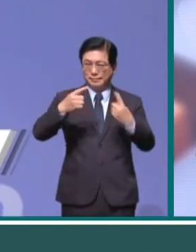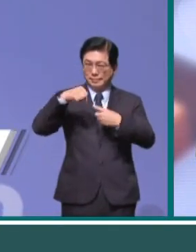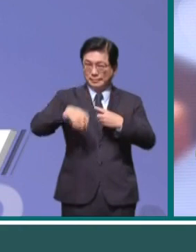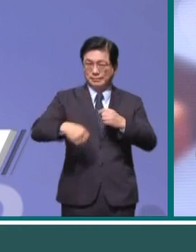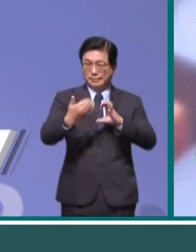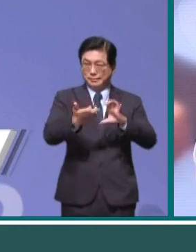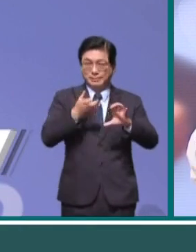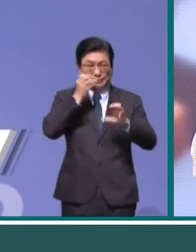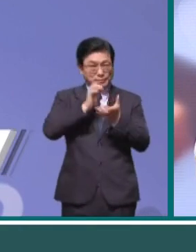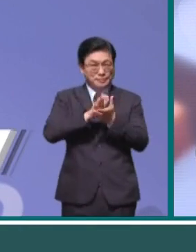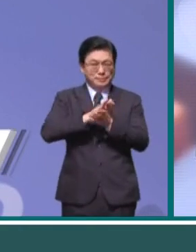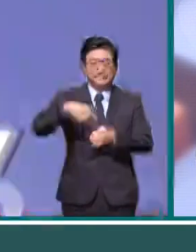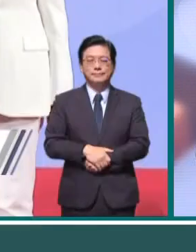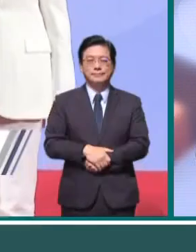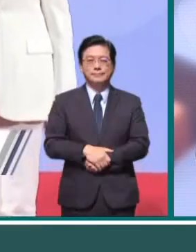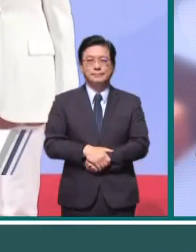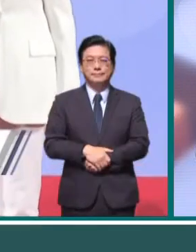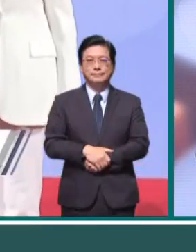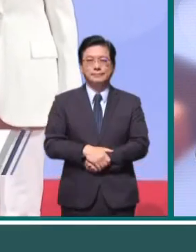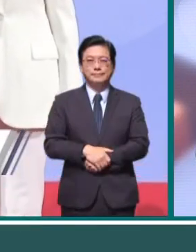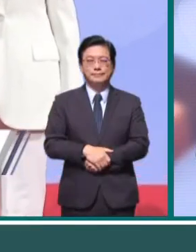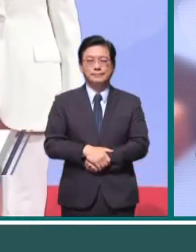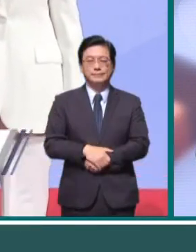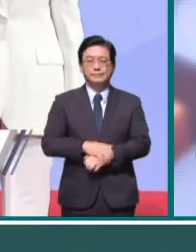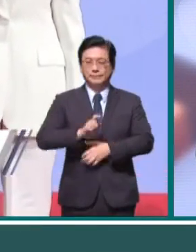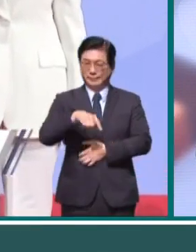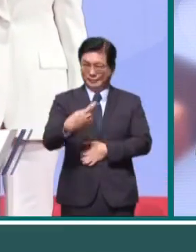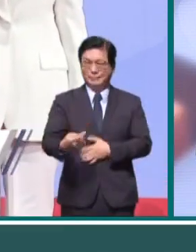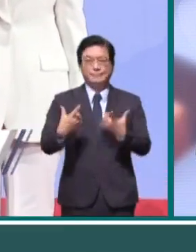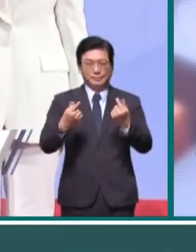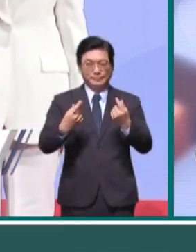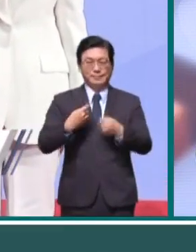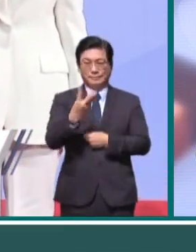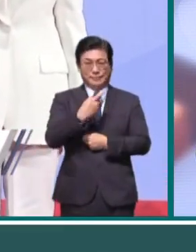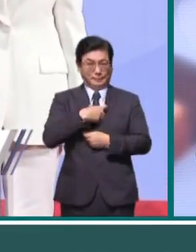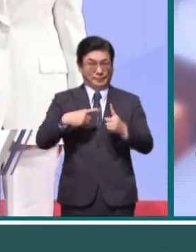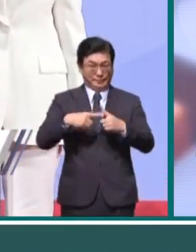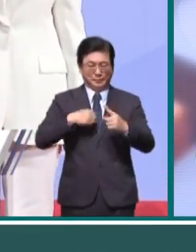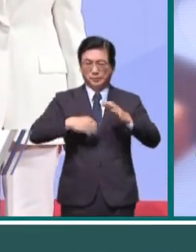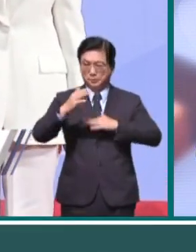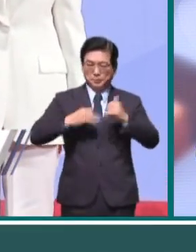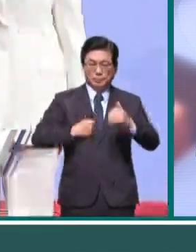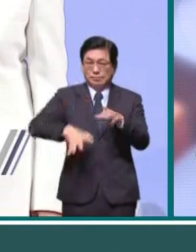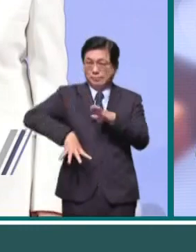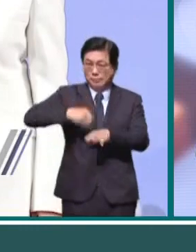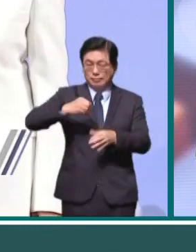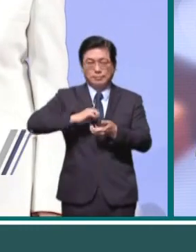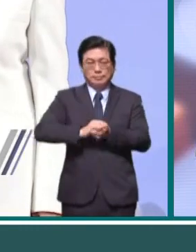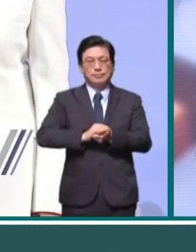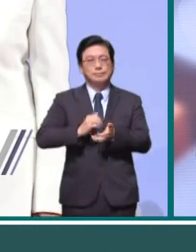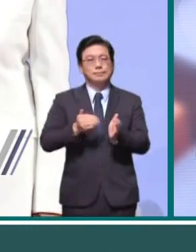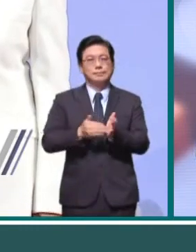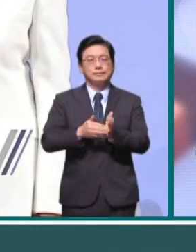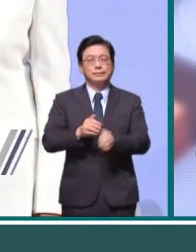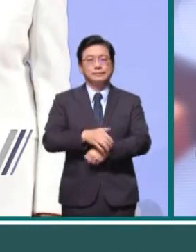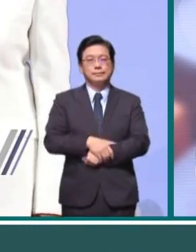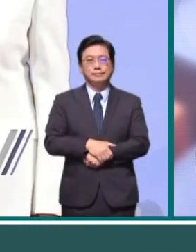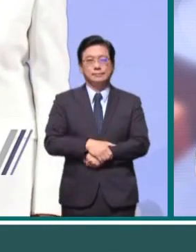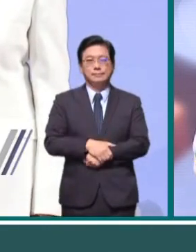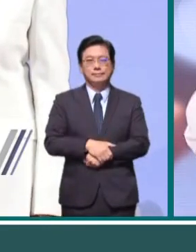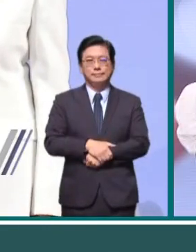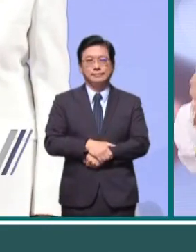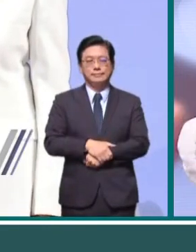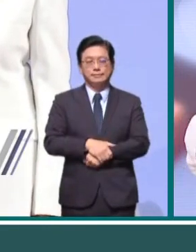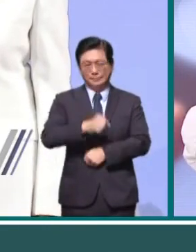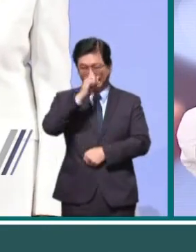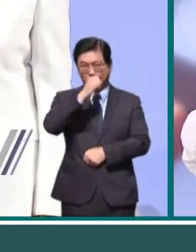候，我一直以为重播坦白讲，我就觉得好奇怪，他为什么把第一阶段的这个申论拿出来重